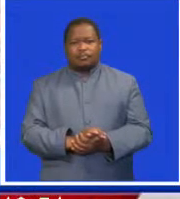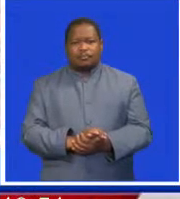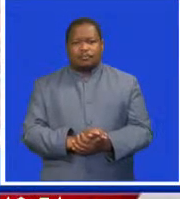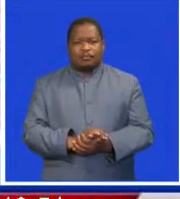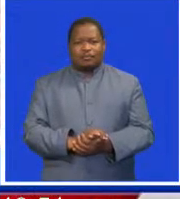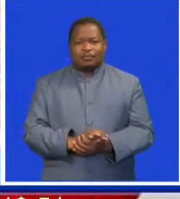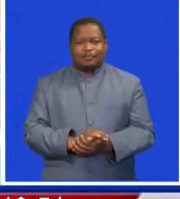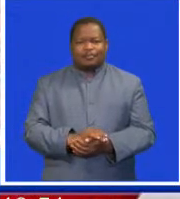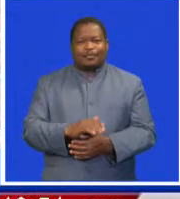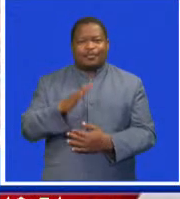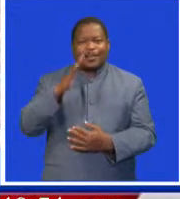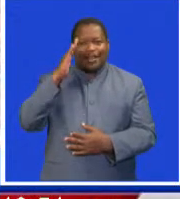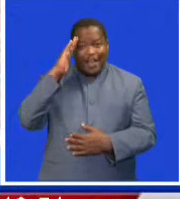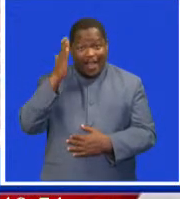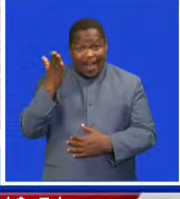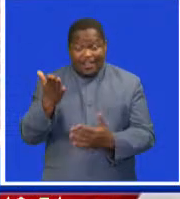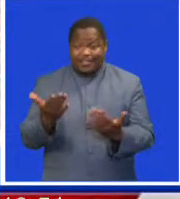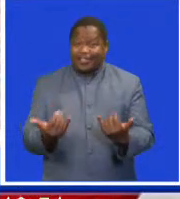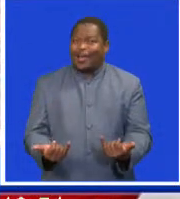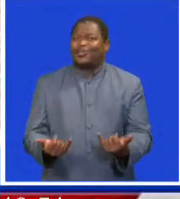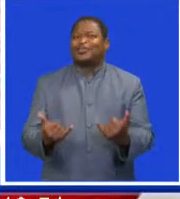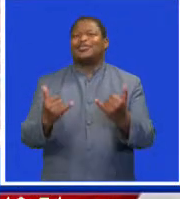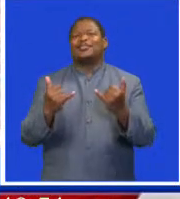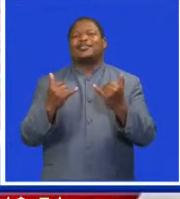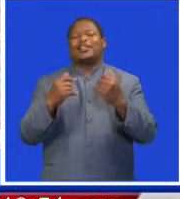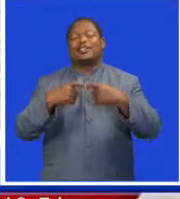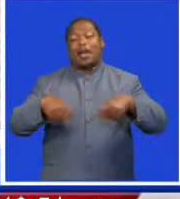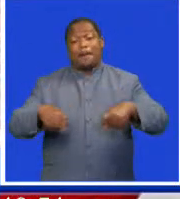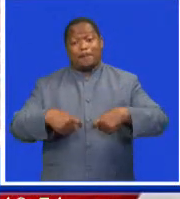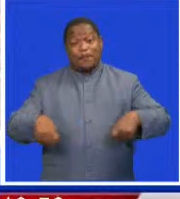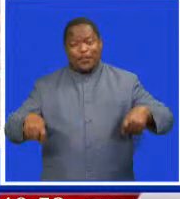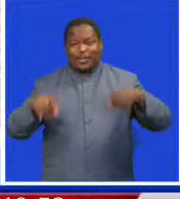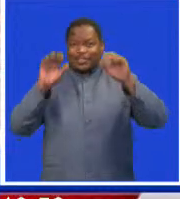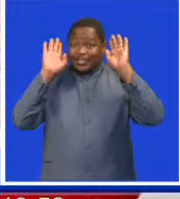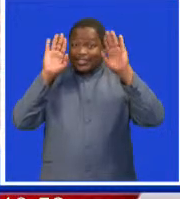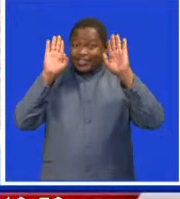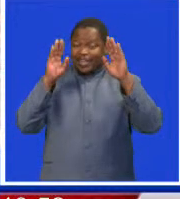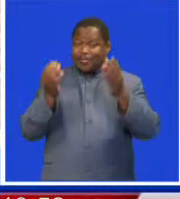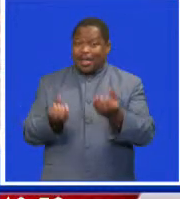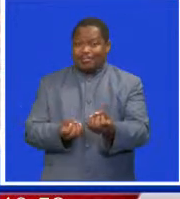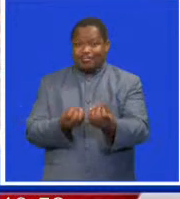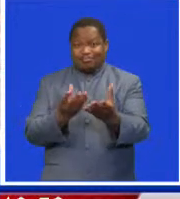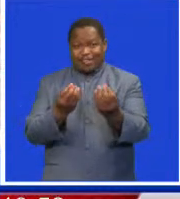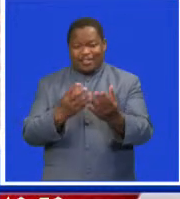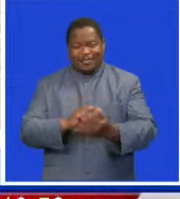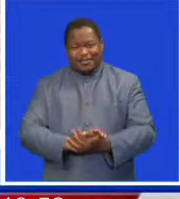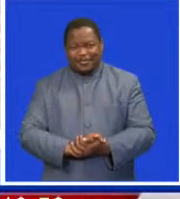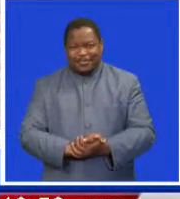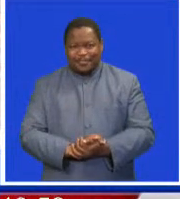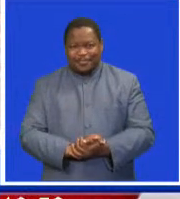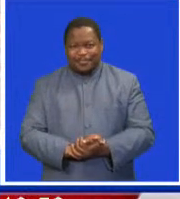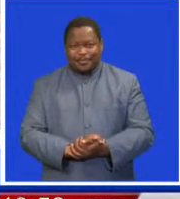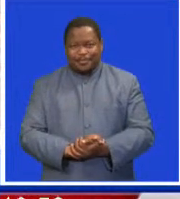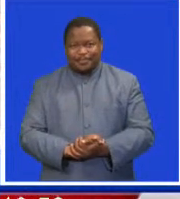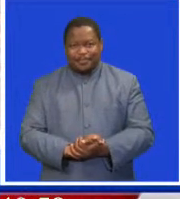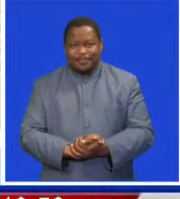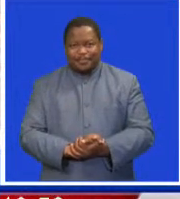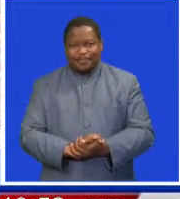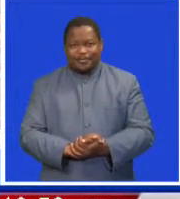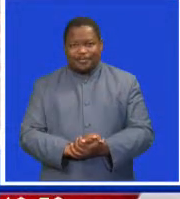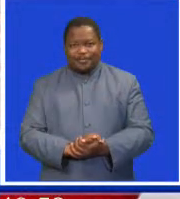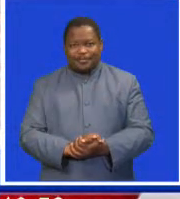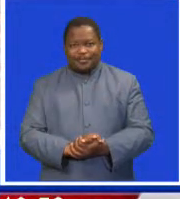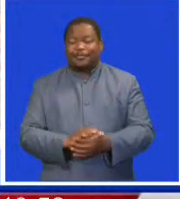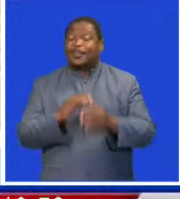Angubingeleleke ngwane lomuhle tinzabeni takho tithi midlalo namhla emini ubingelelwa nguye-ke Linda Dlamini. Inhlangano leyengamele ibhola eveni